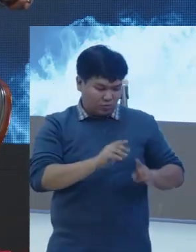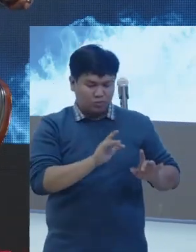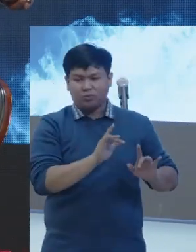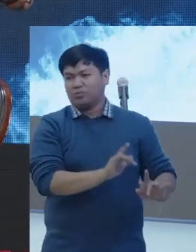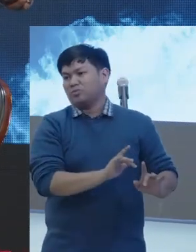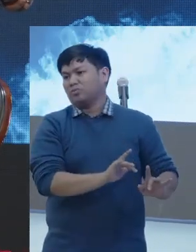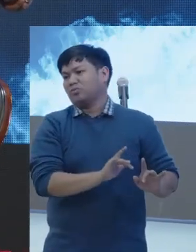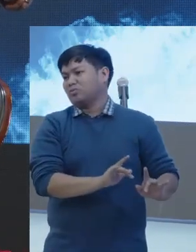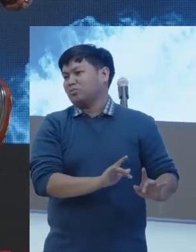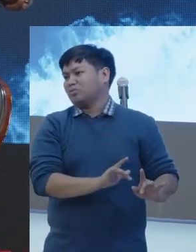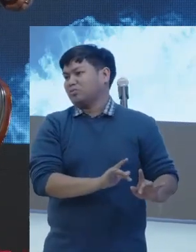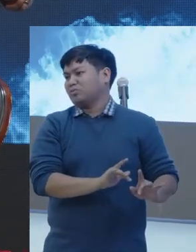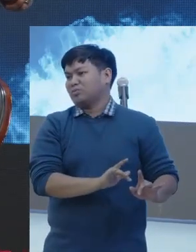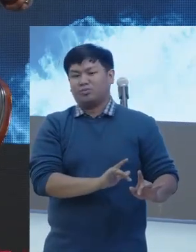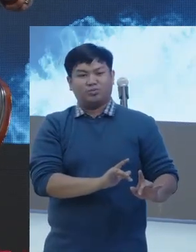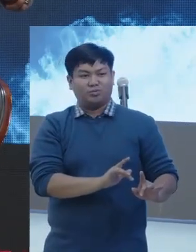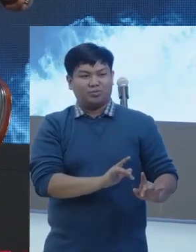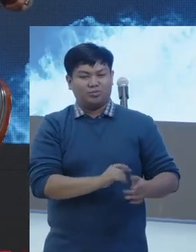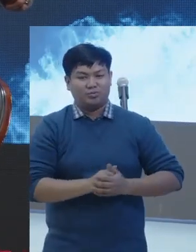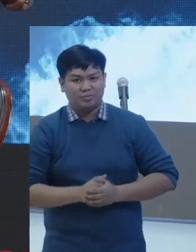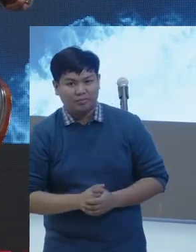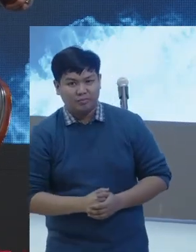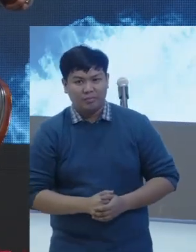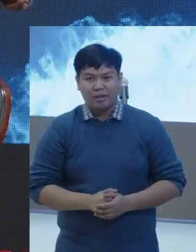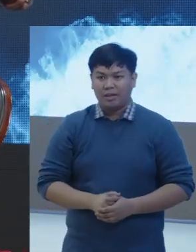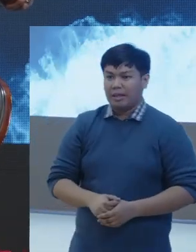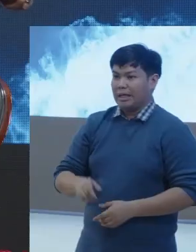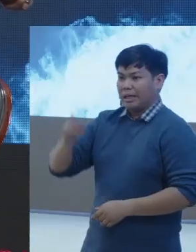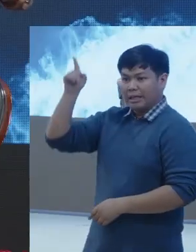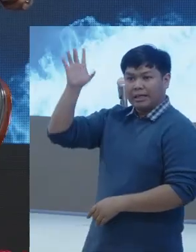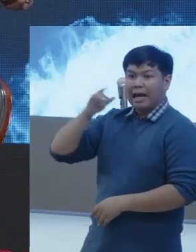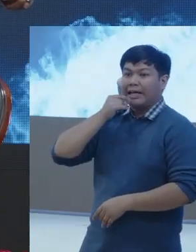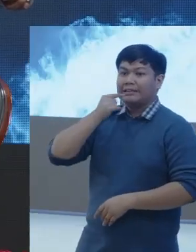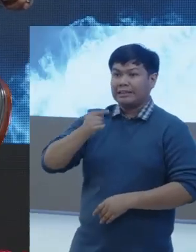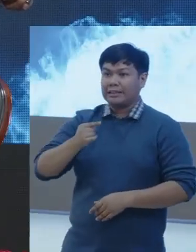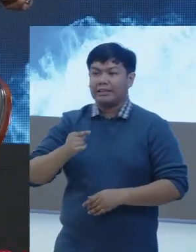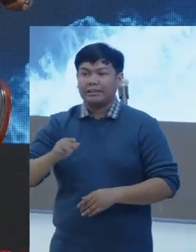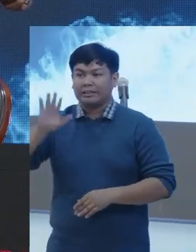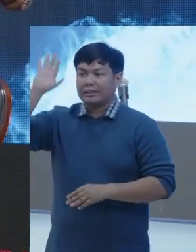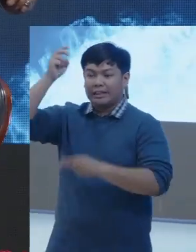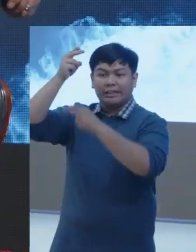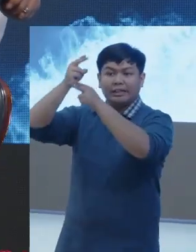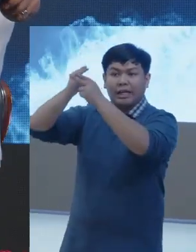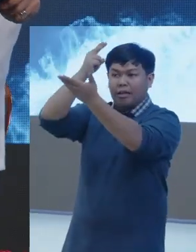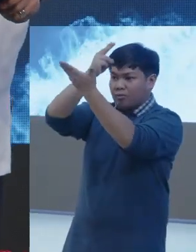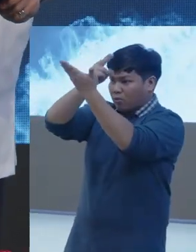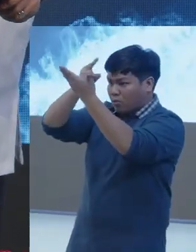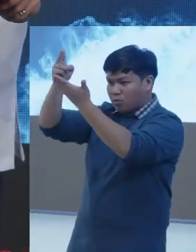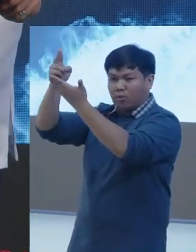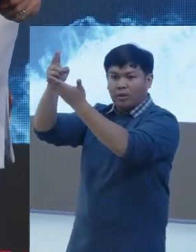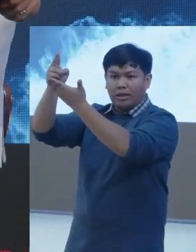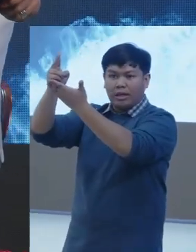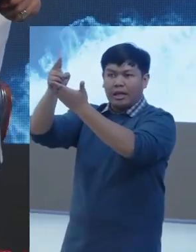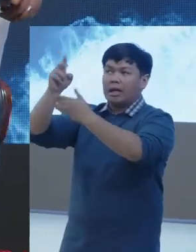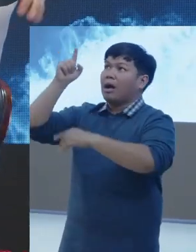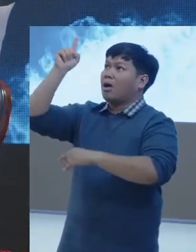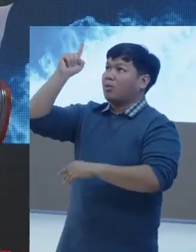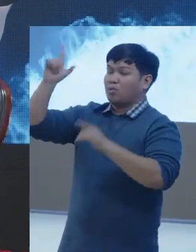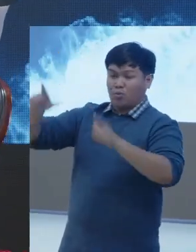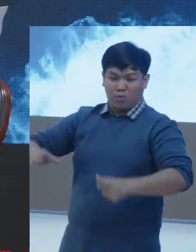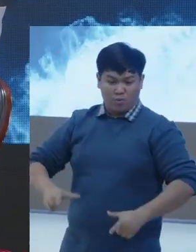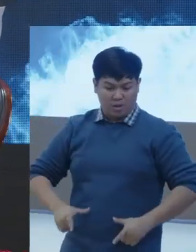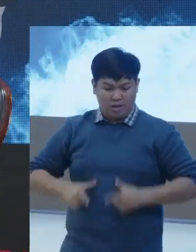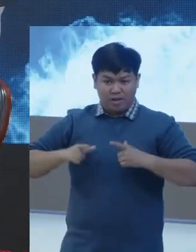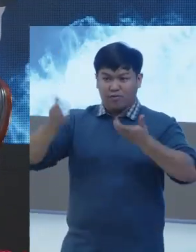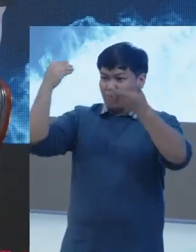who is high and lifted up, who inhabits eternity, whose name is holy. I dwell in the high and